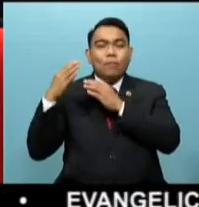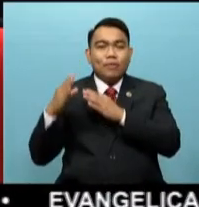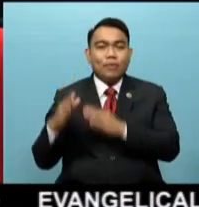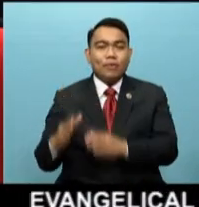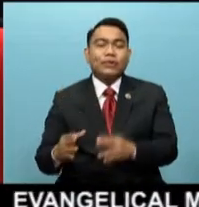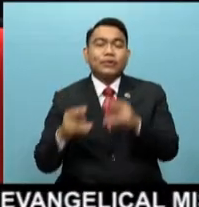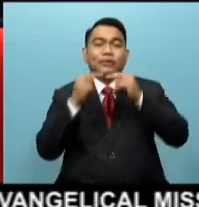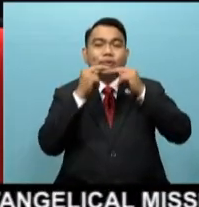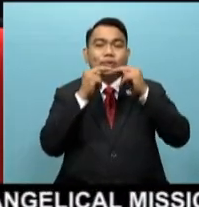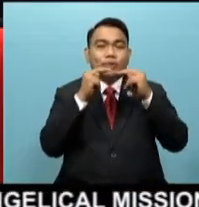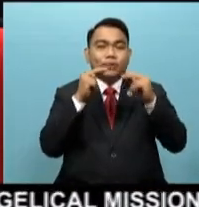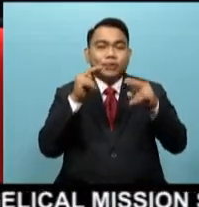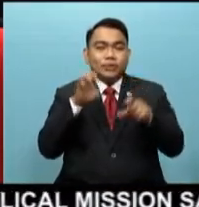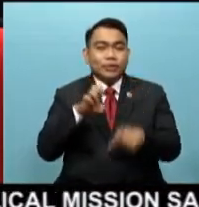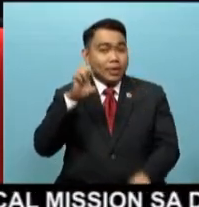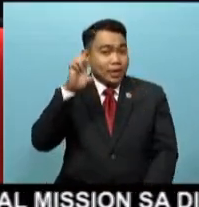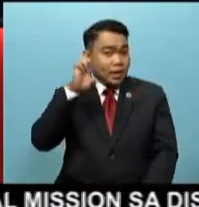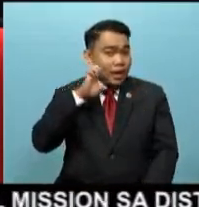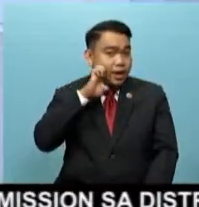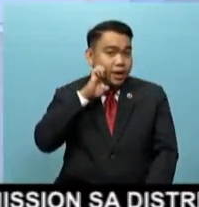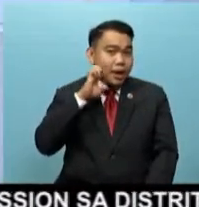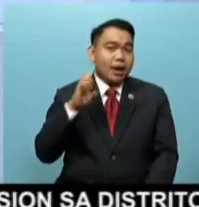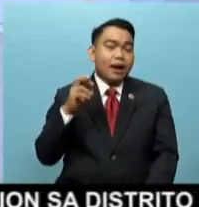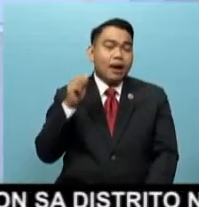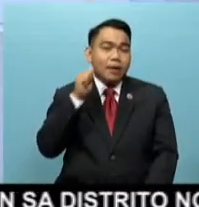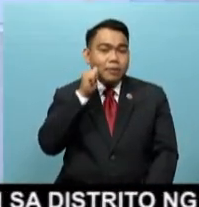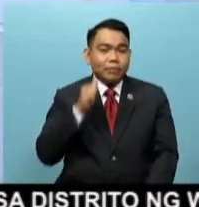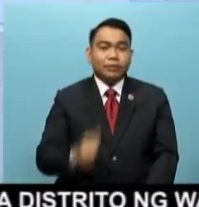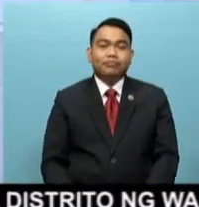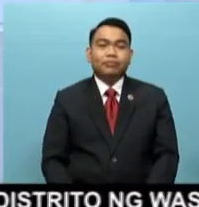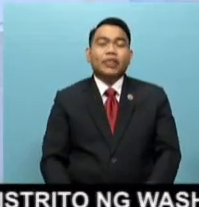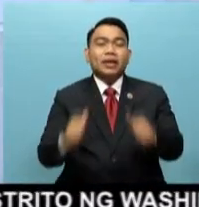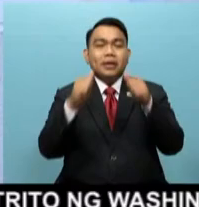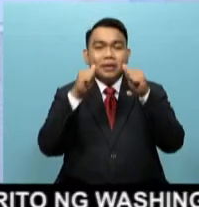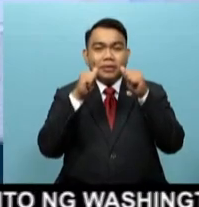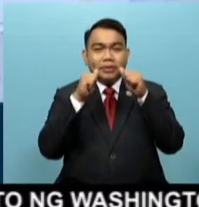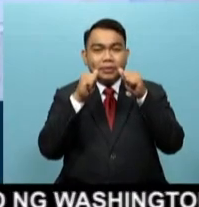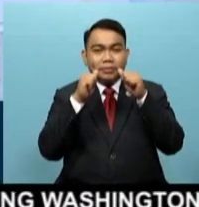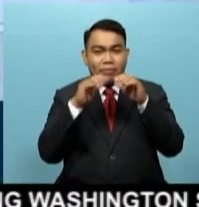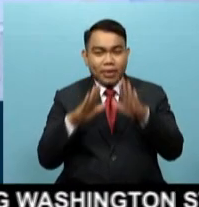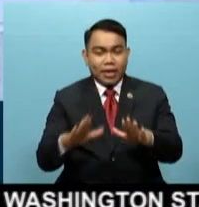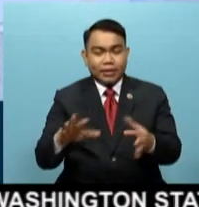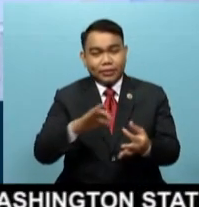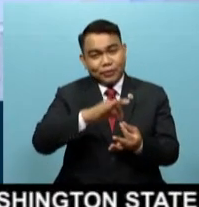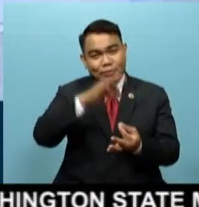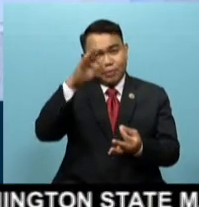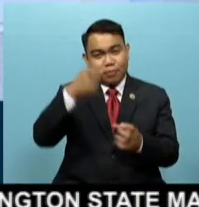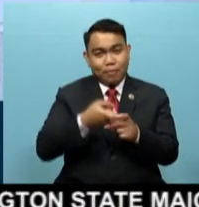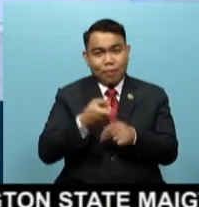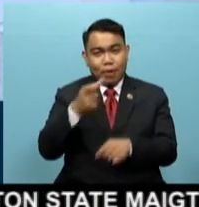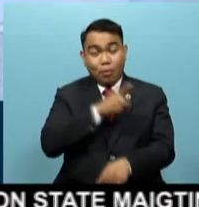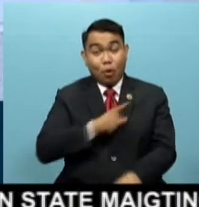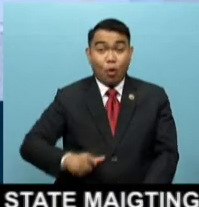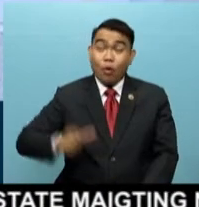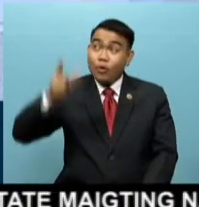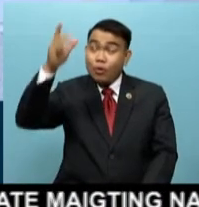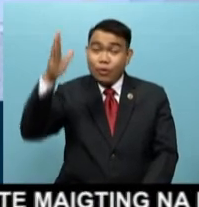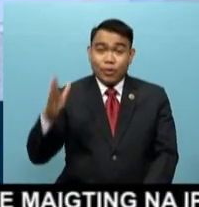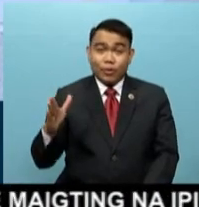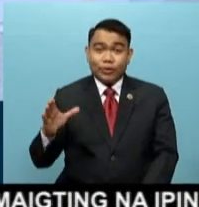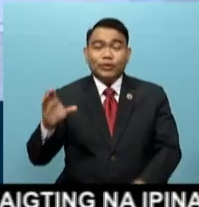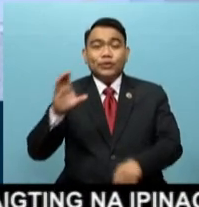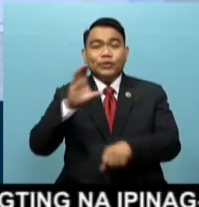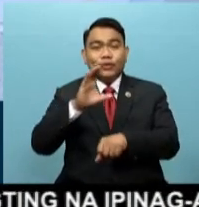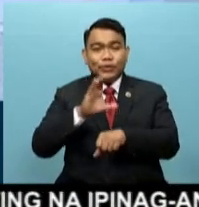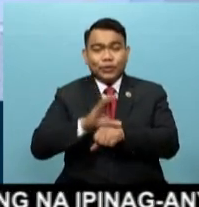Magbabalita si kapatid na Ella Arobo. Biyayang espiritual mula sa ating Panginoong Diyos ang tinanggap ng mga may tungkulin